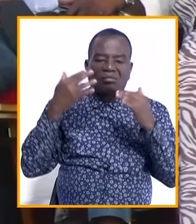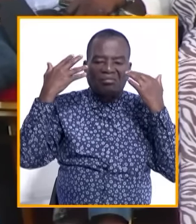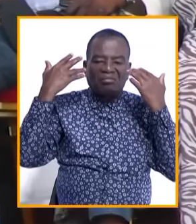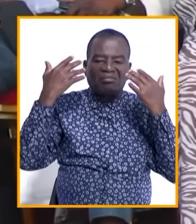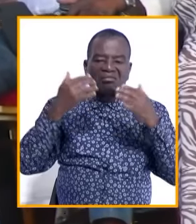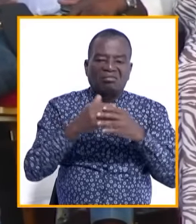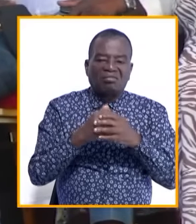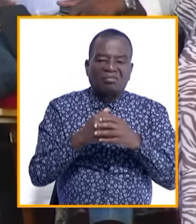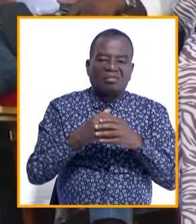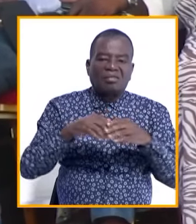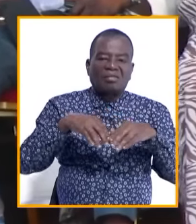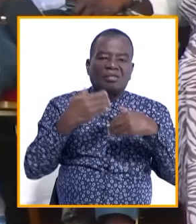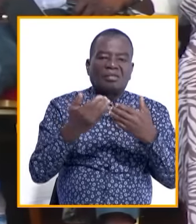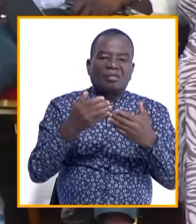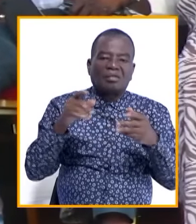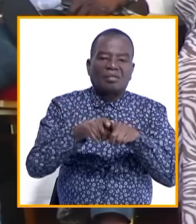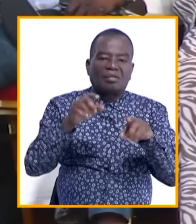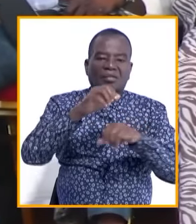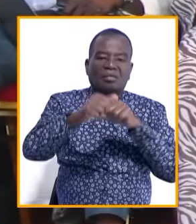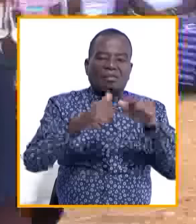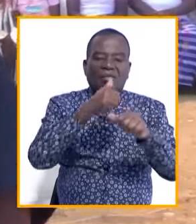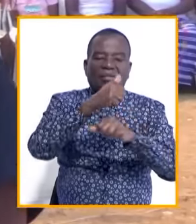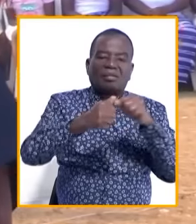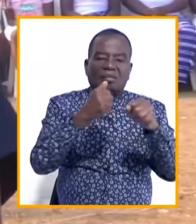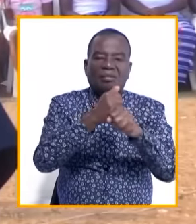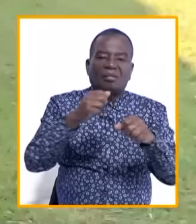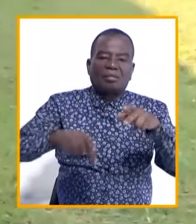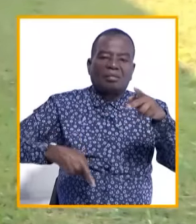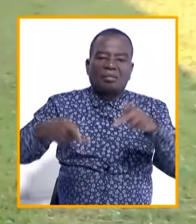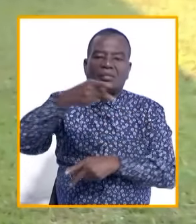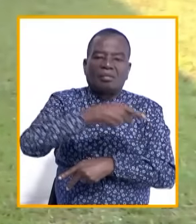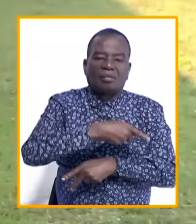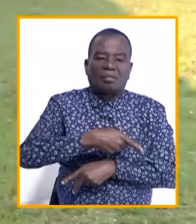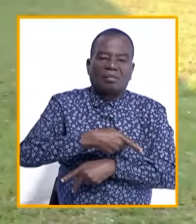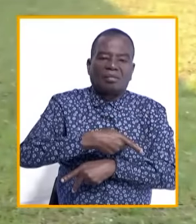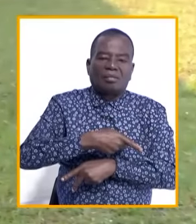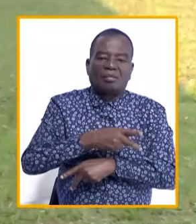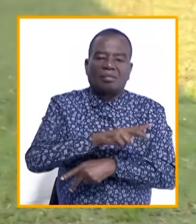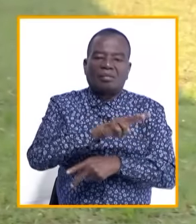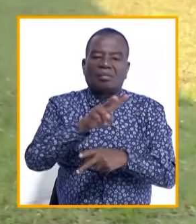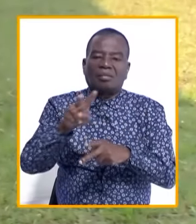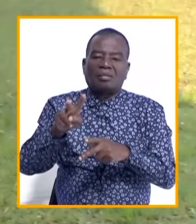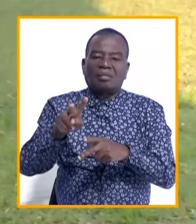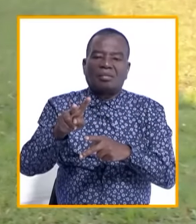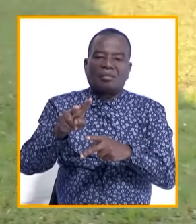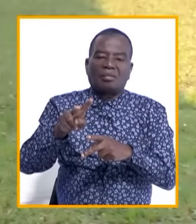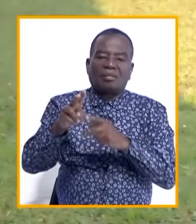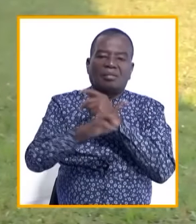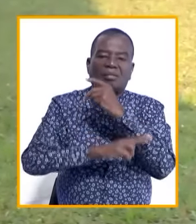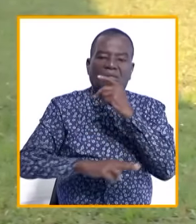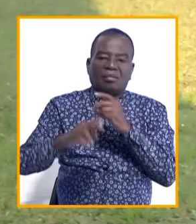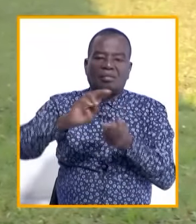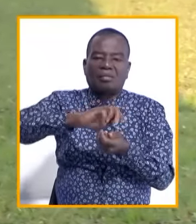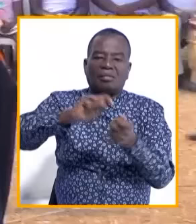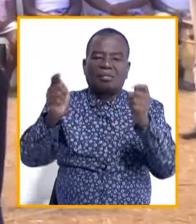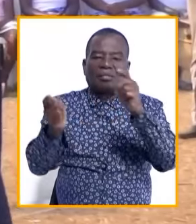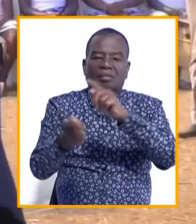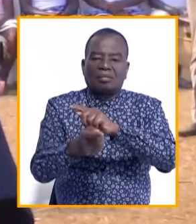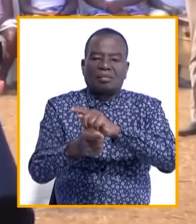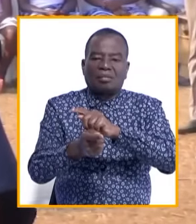Kouakou du meilleur tisserand. Comme chaque année, le pagne vainqueur